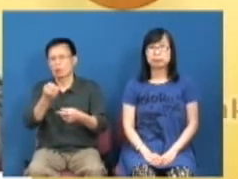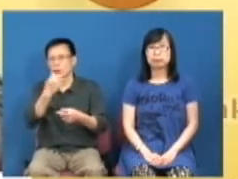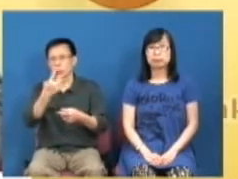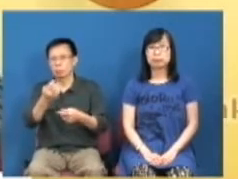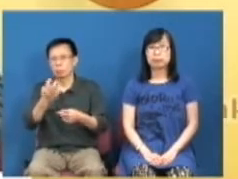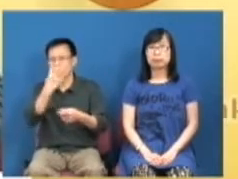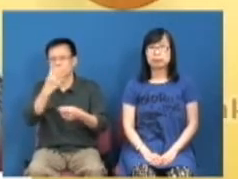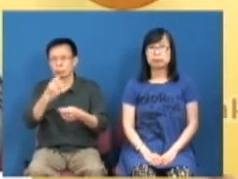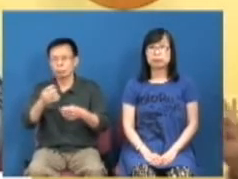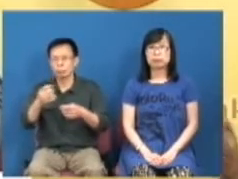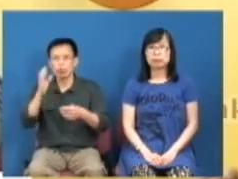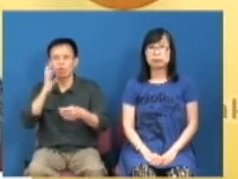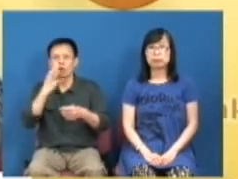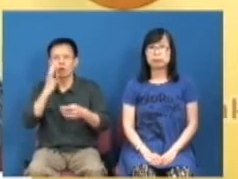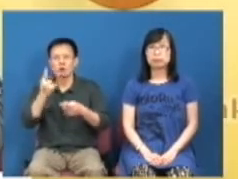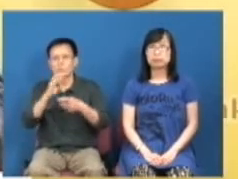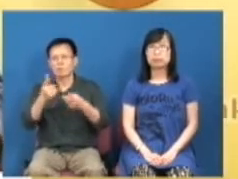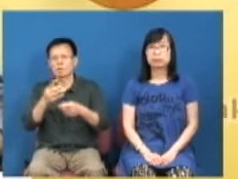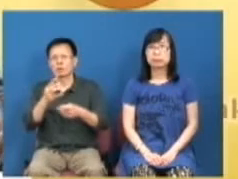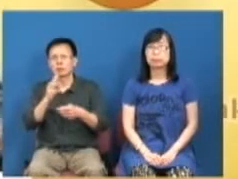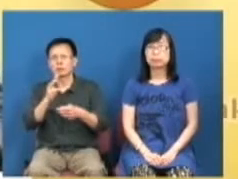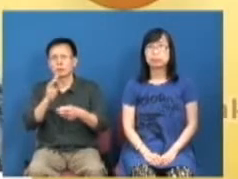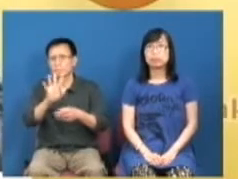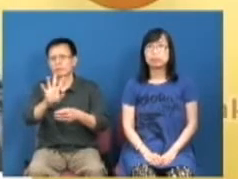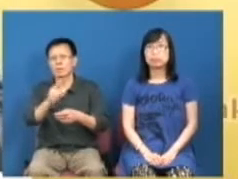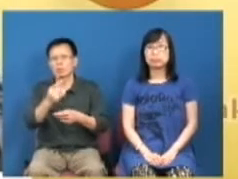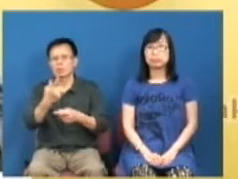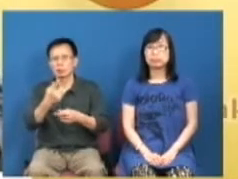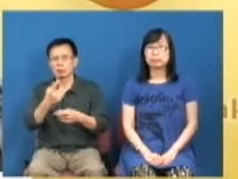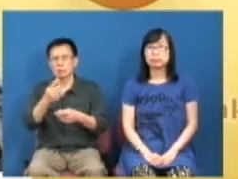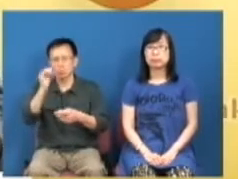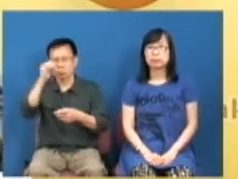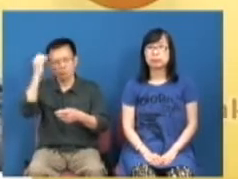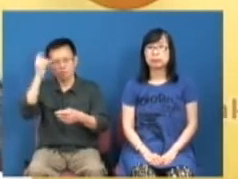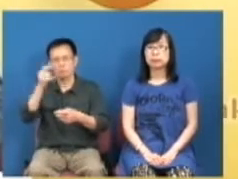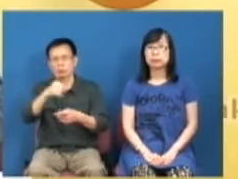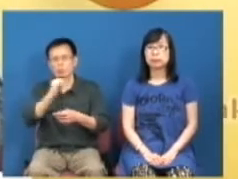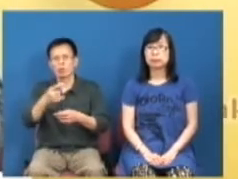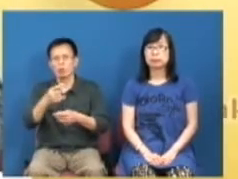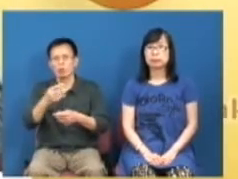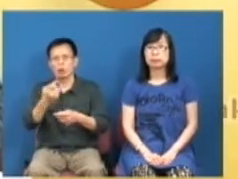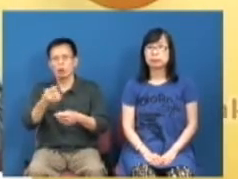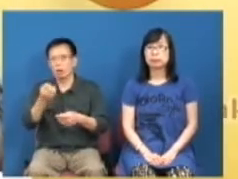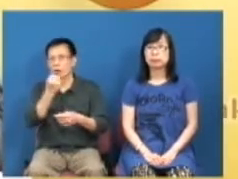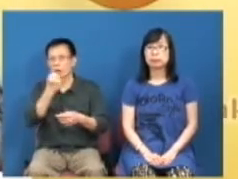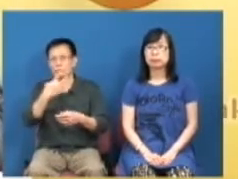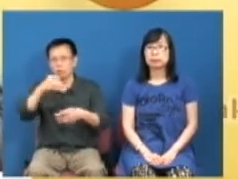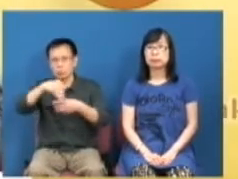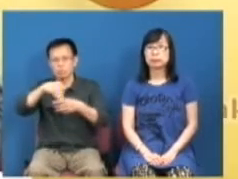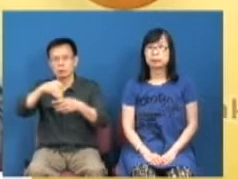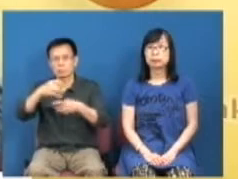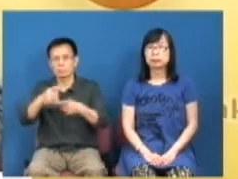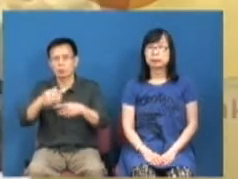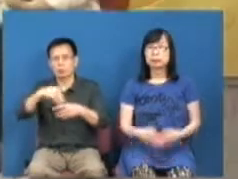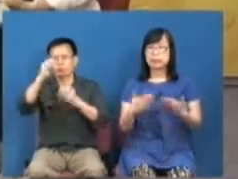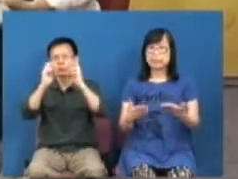收，佢話唔收回。 哦，上訴啊嘛，而家。 係咪 sorry？ 唔係港珠澳大橋，係廣深港高鐵。 廣深啊。 又冇呢個問題。